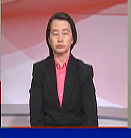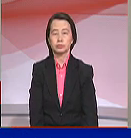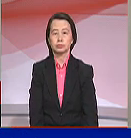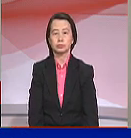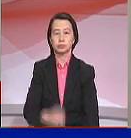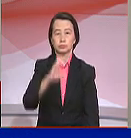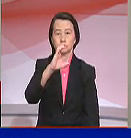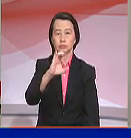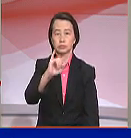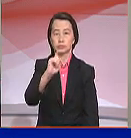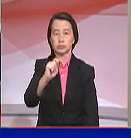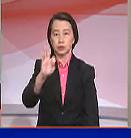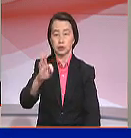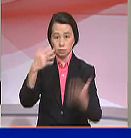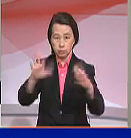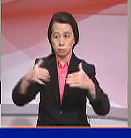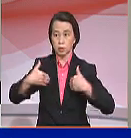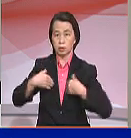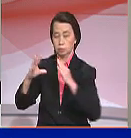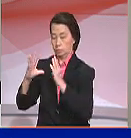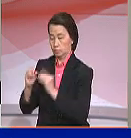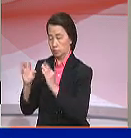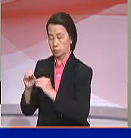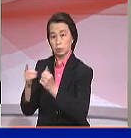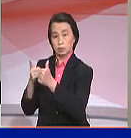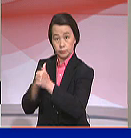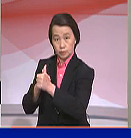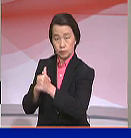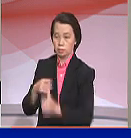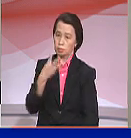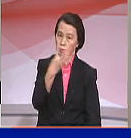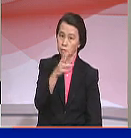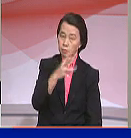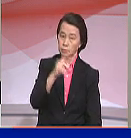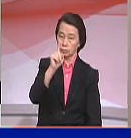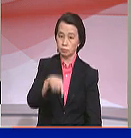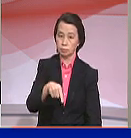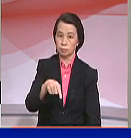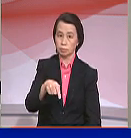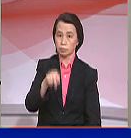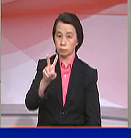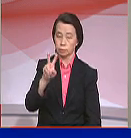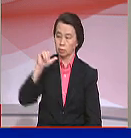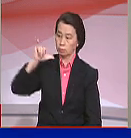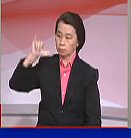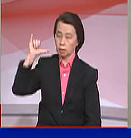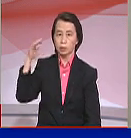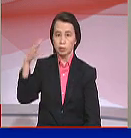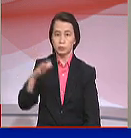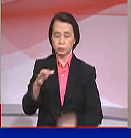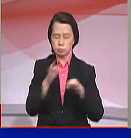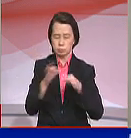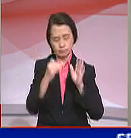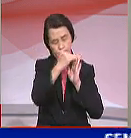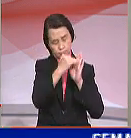CITF telah mengadakan mesyuarat pertama pada 16 Februari semalam, yang mana kita telah memperincikan